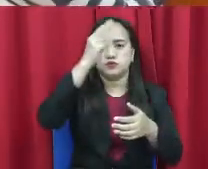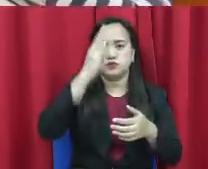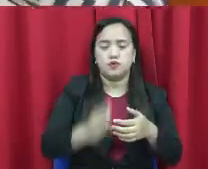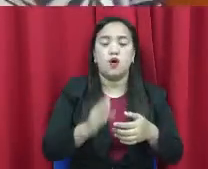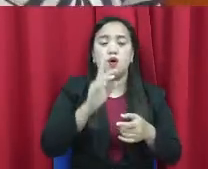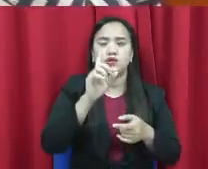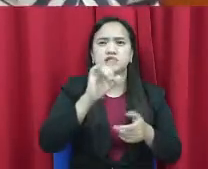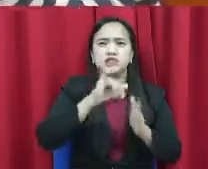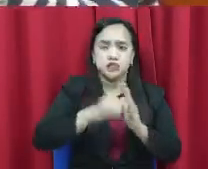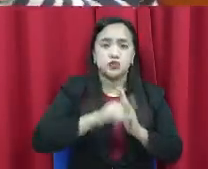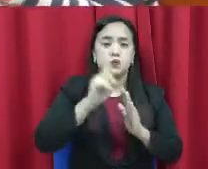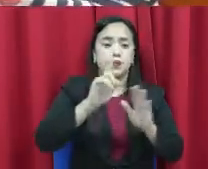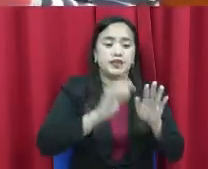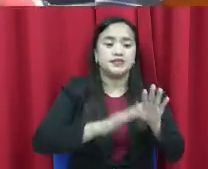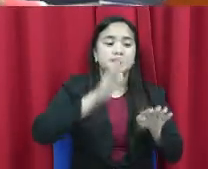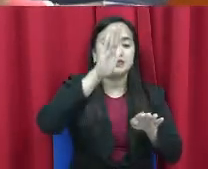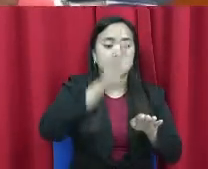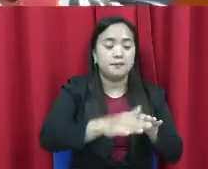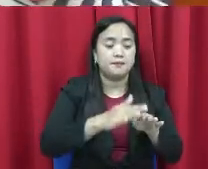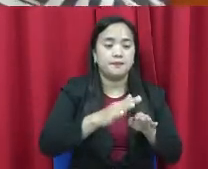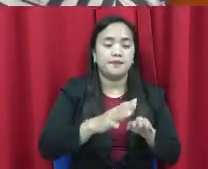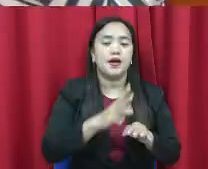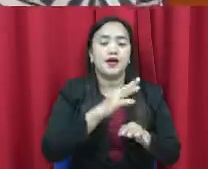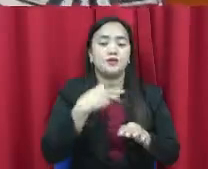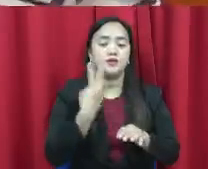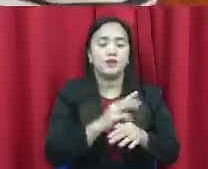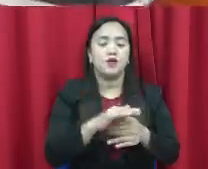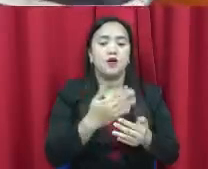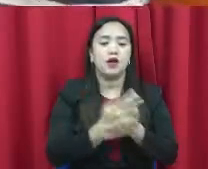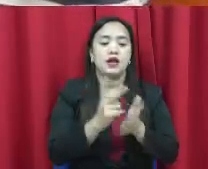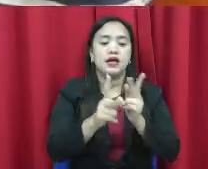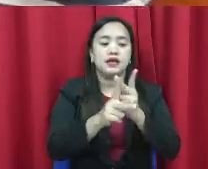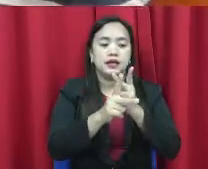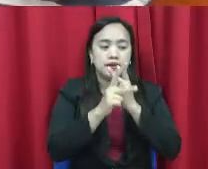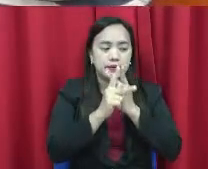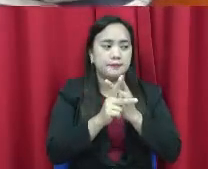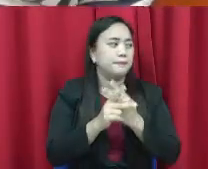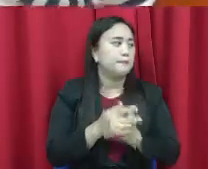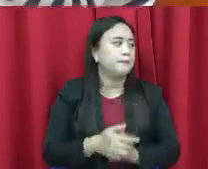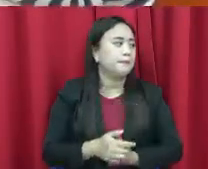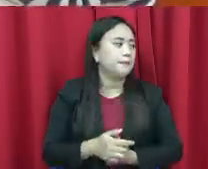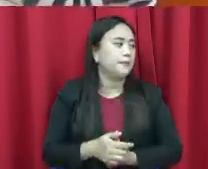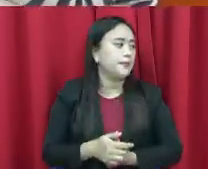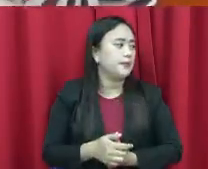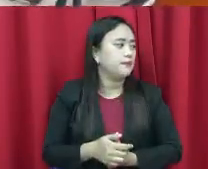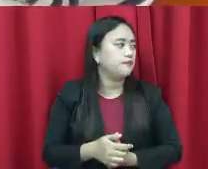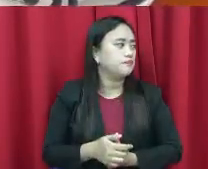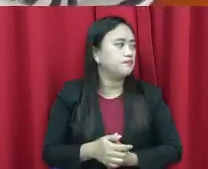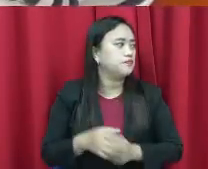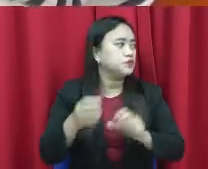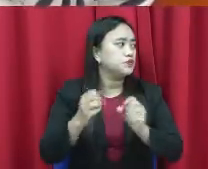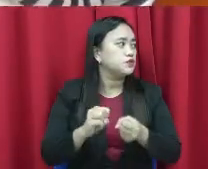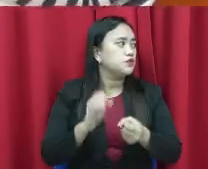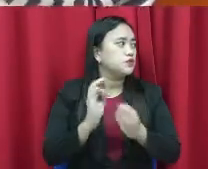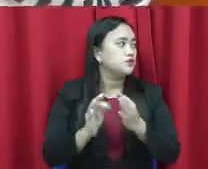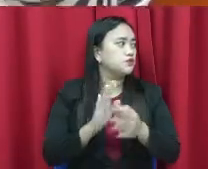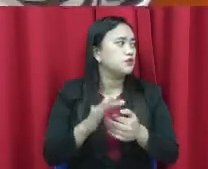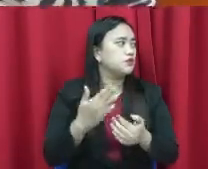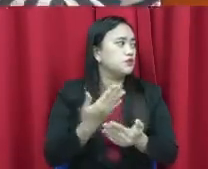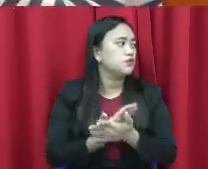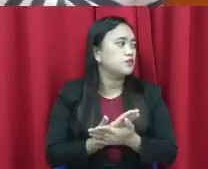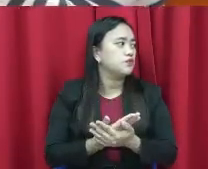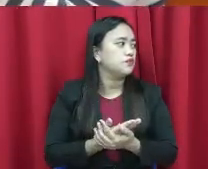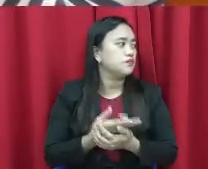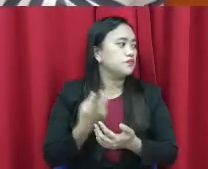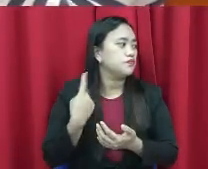tayong lahat and we keep on learning from each other na tsaka isa lang yung tinitignan natin So kapag ka nag-aaway kayo Madali lang kayong